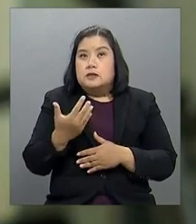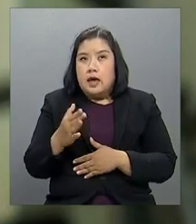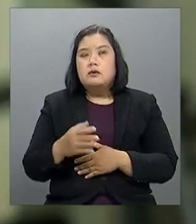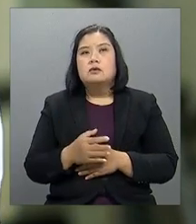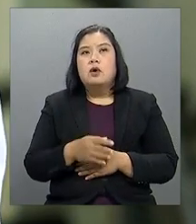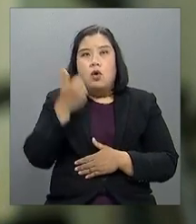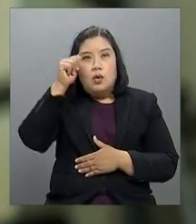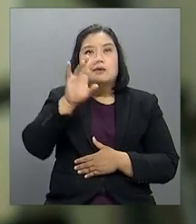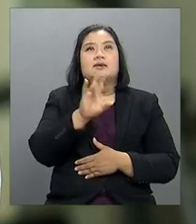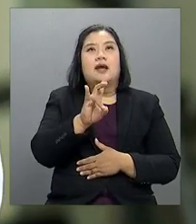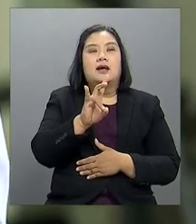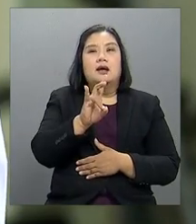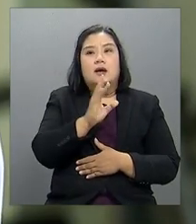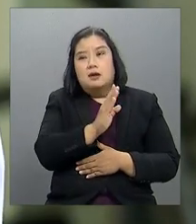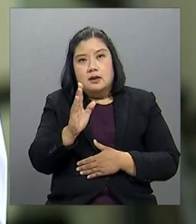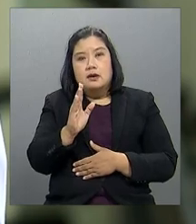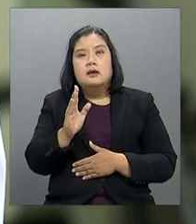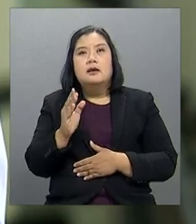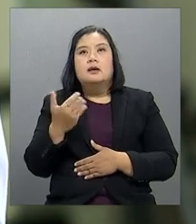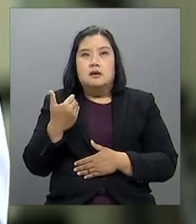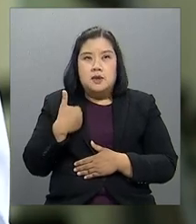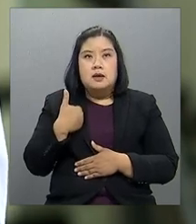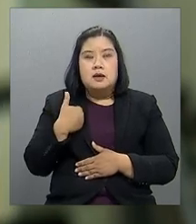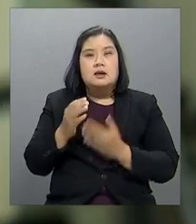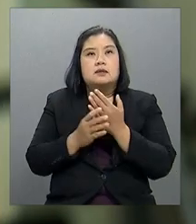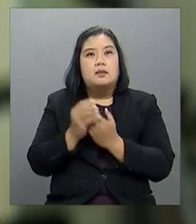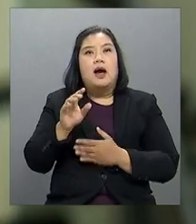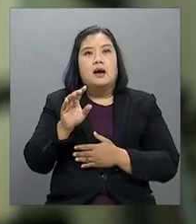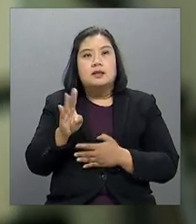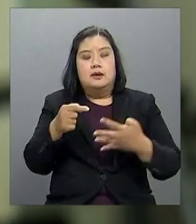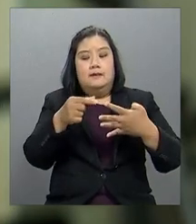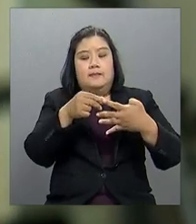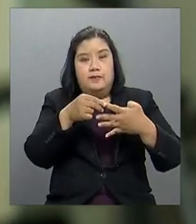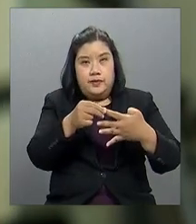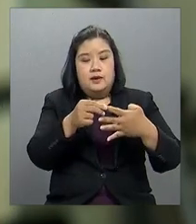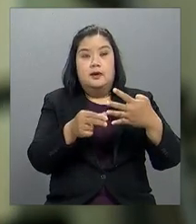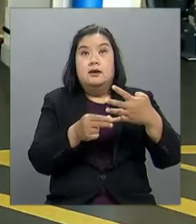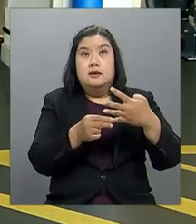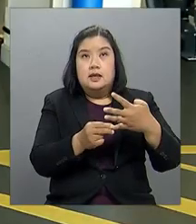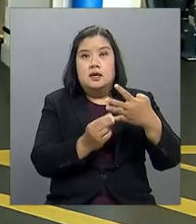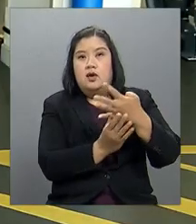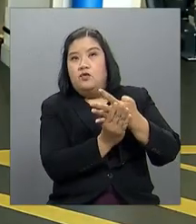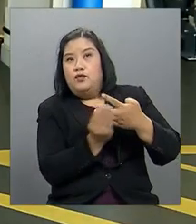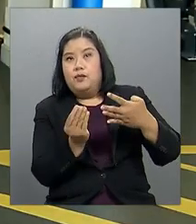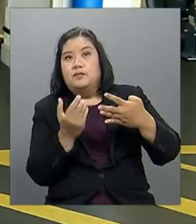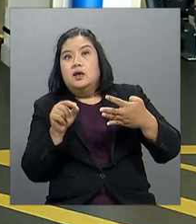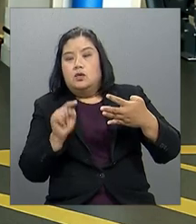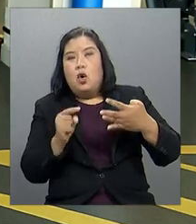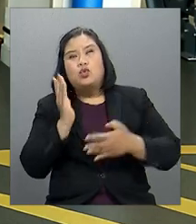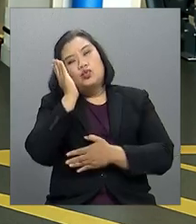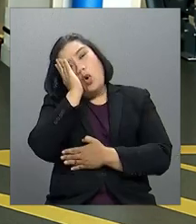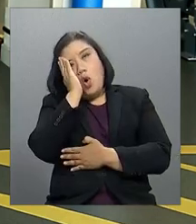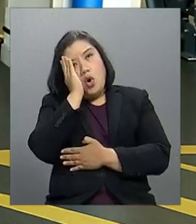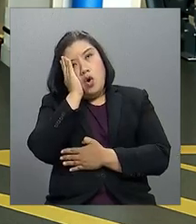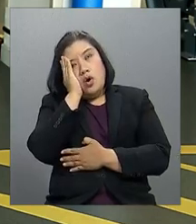ปดาห์ที่4จะต้องเริ่มมีการลงน้ำหนักแล้วเราคาดหวังว่าผู้ป่วยจะต้องงอเข่าให้ได้ถึง90องศา ค่ะ โดยประมาณน